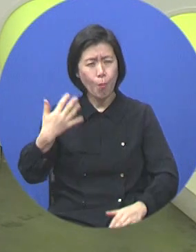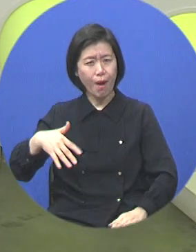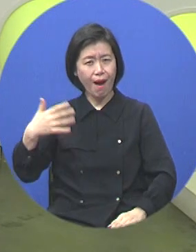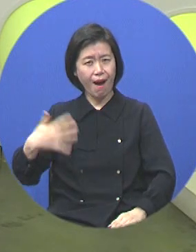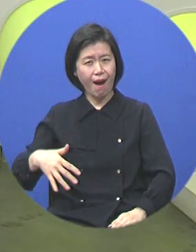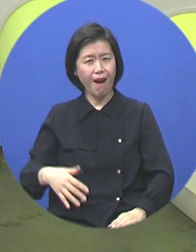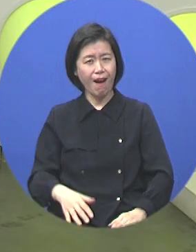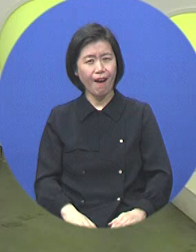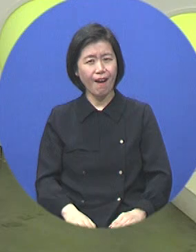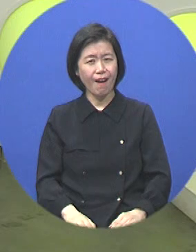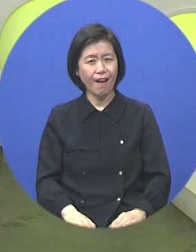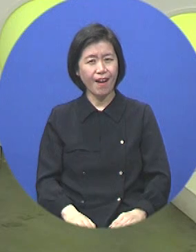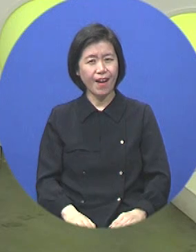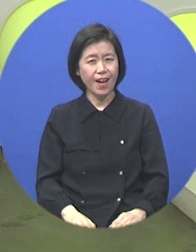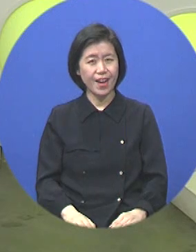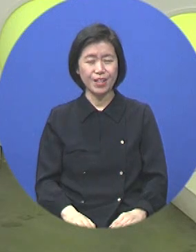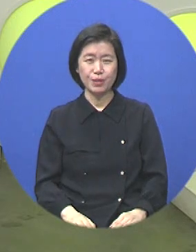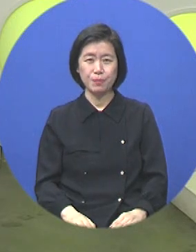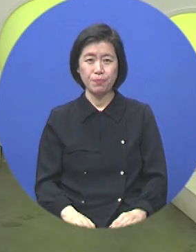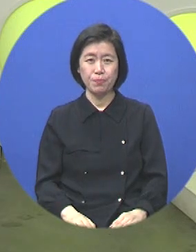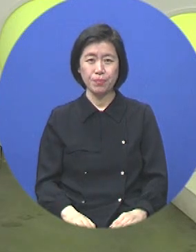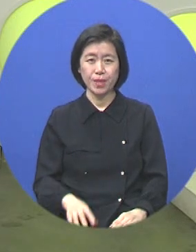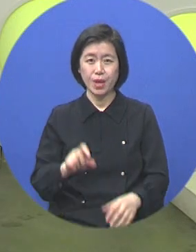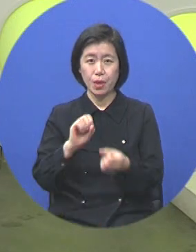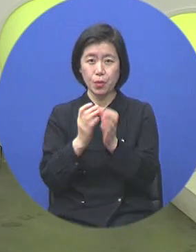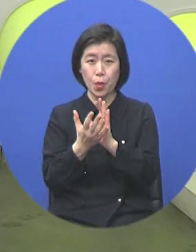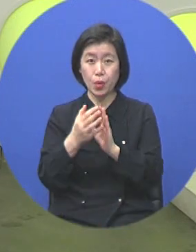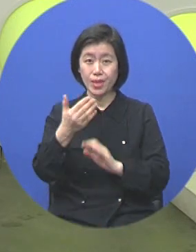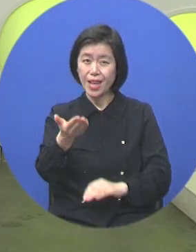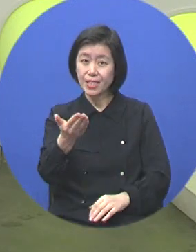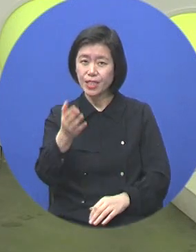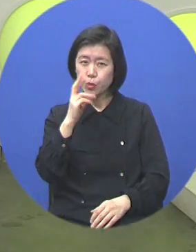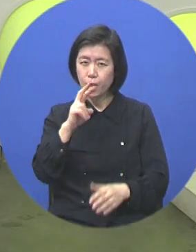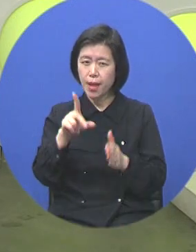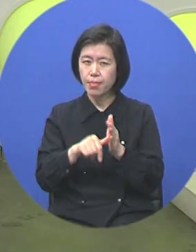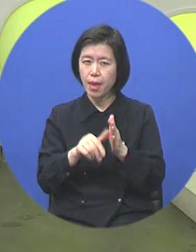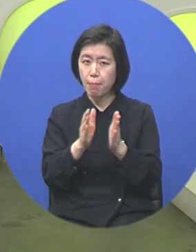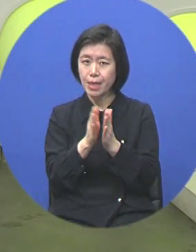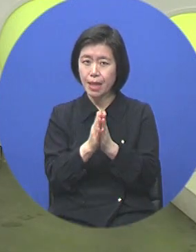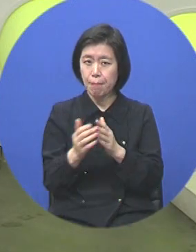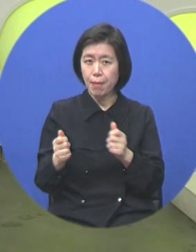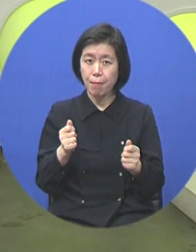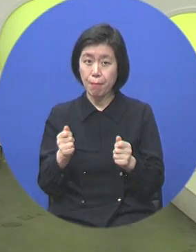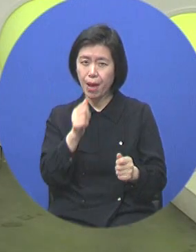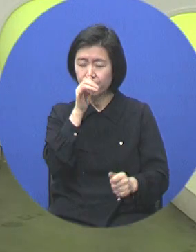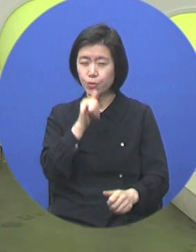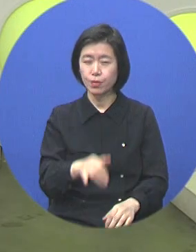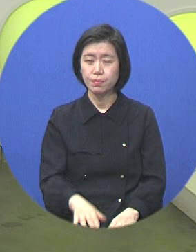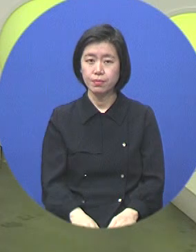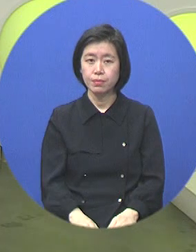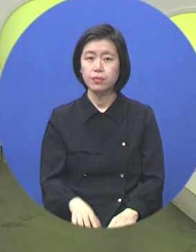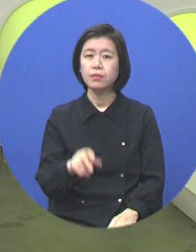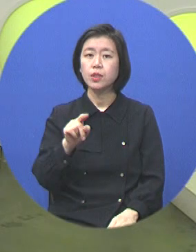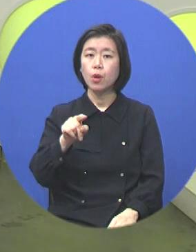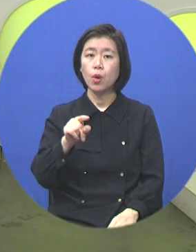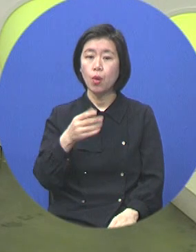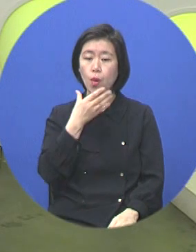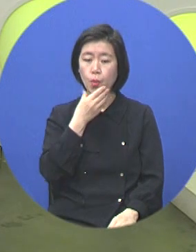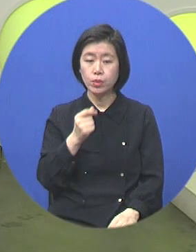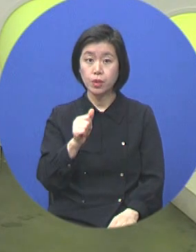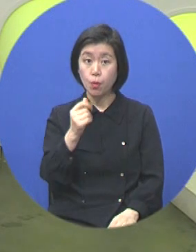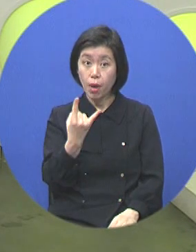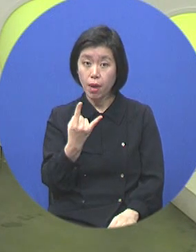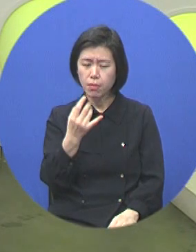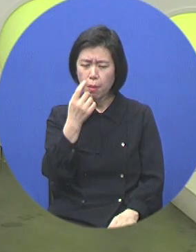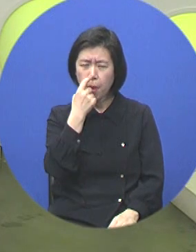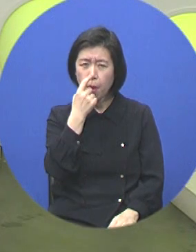대단하세요. 차차차 내가 꽃당신 하면 차차차 차차차. 아니 꽃당신 그거는 2월 달에 복지에서